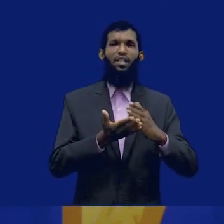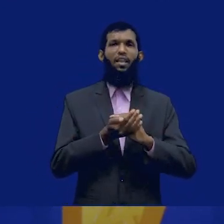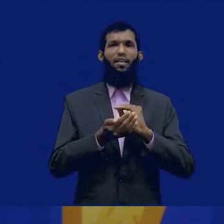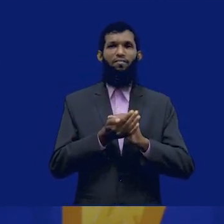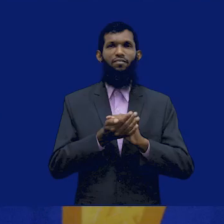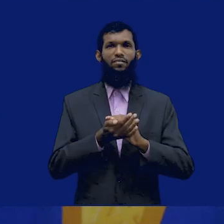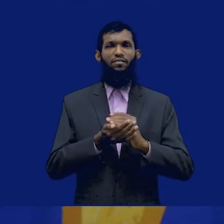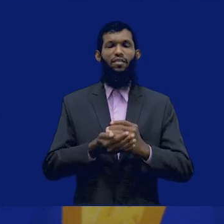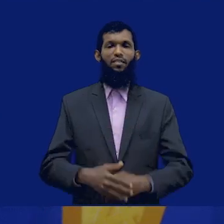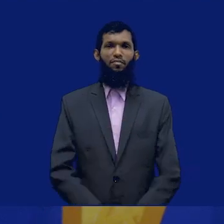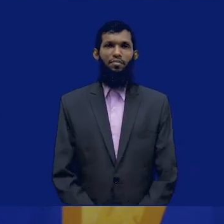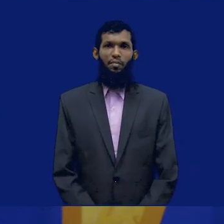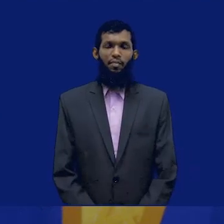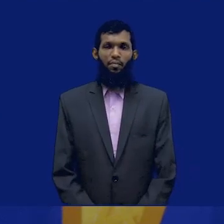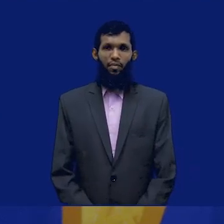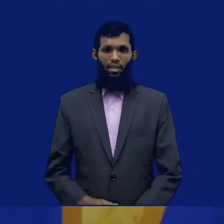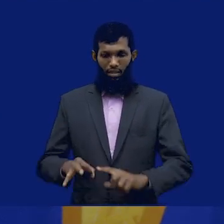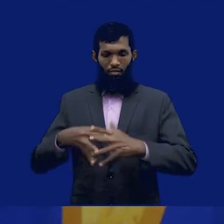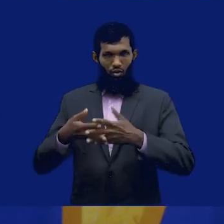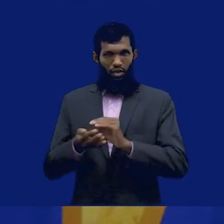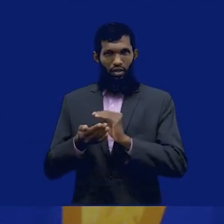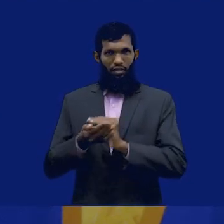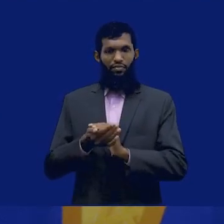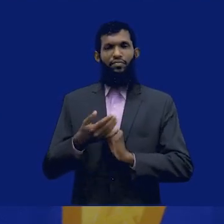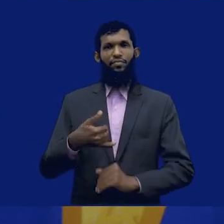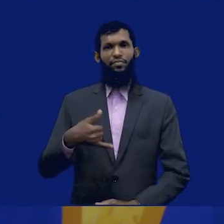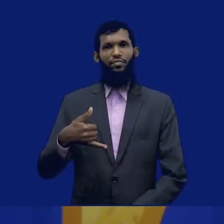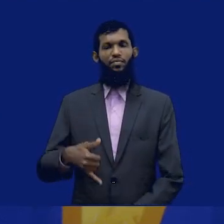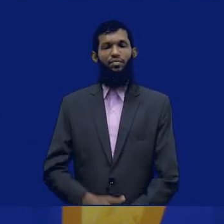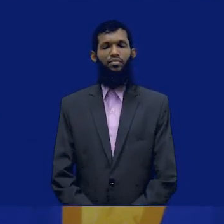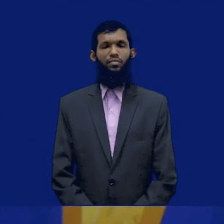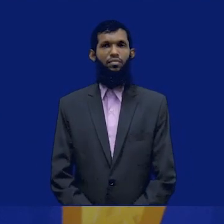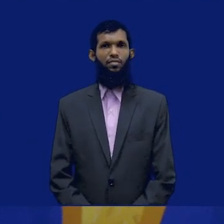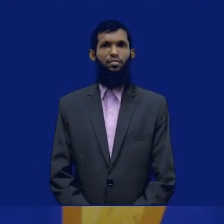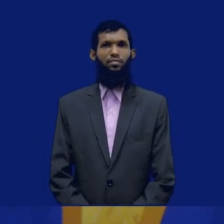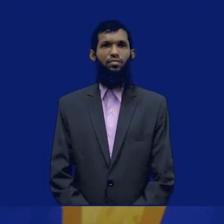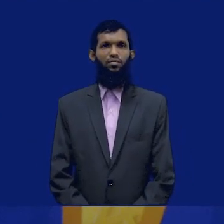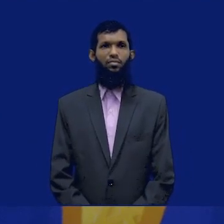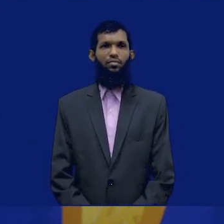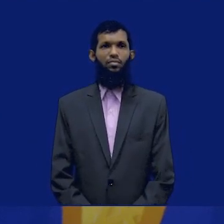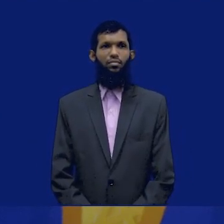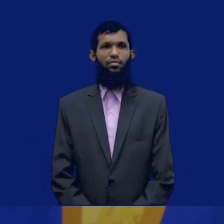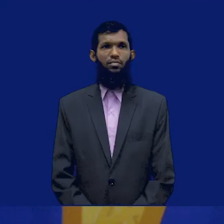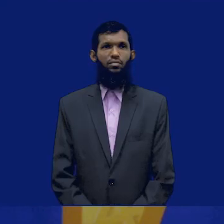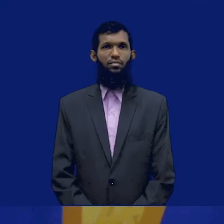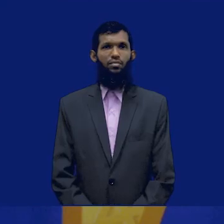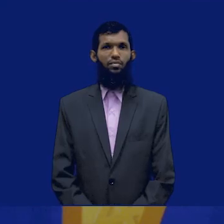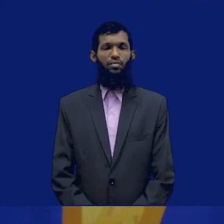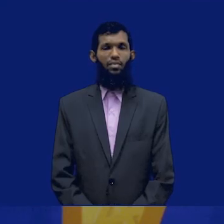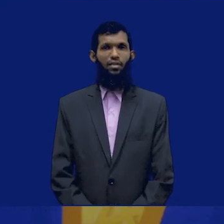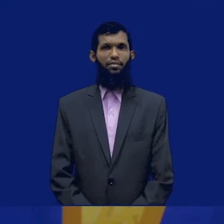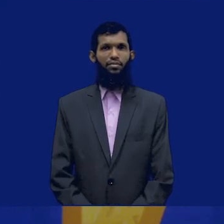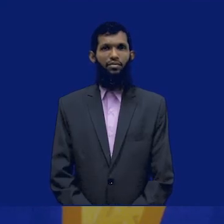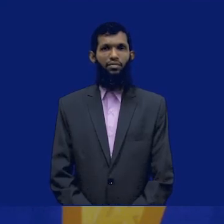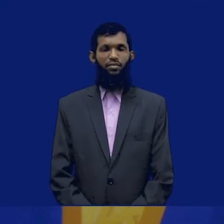mentioned in the Quran, خُذْ مِنْ أَمْوَالِهِمْ صَدَقَةً تُطَهِّرُهُمْ وَتُزَكِّيهِمْ بِهَا.